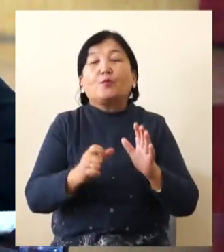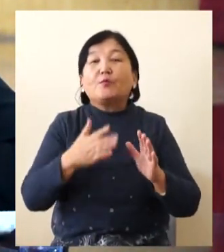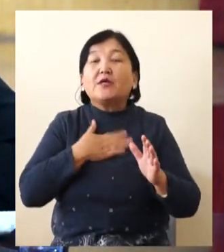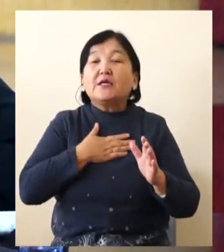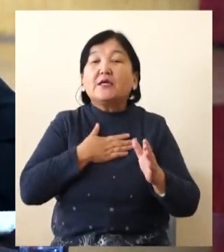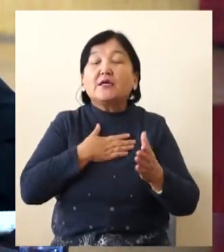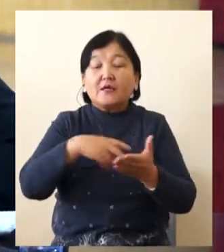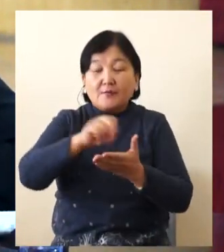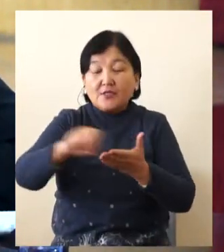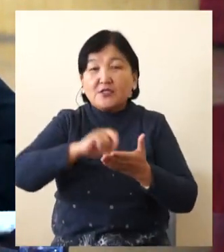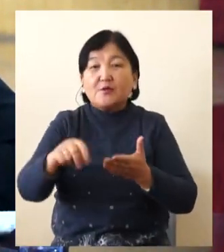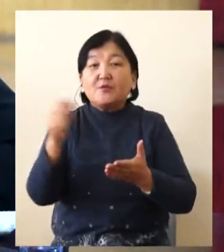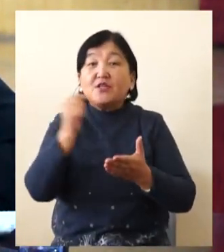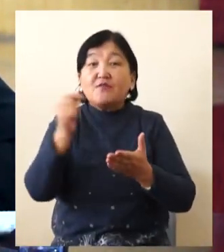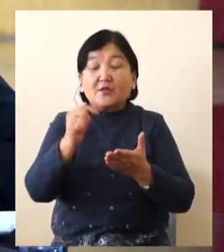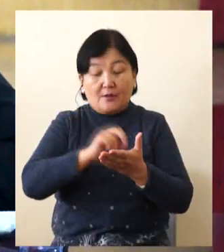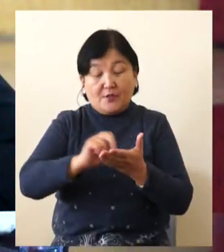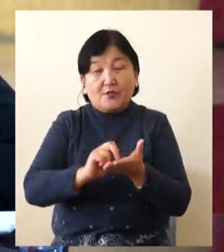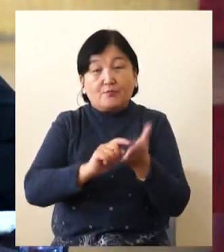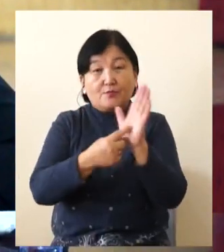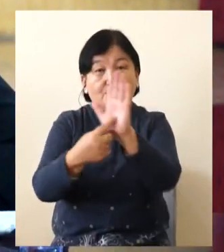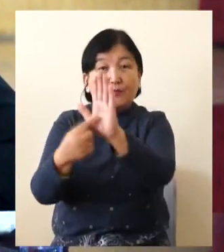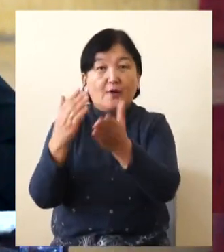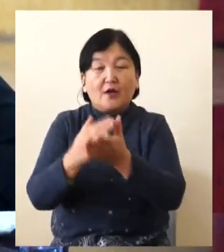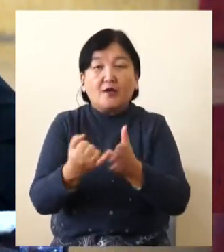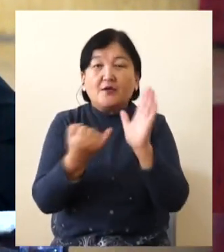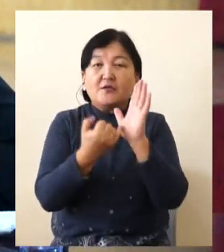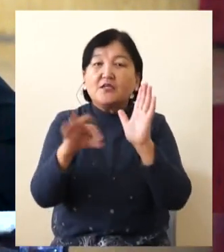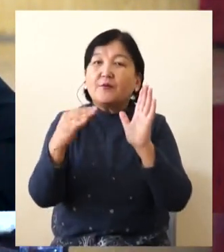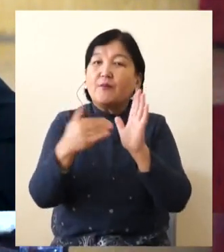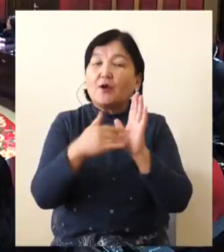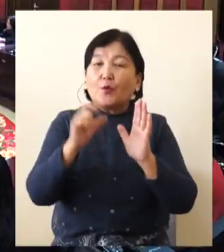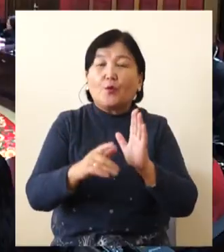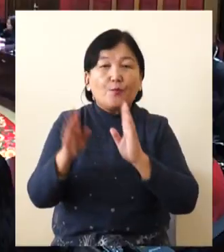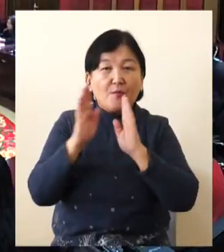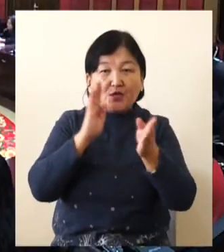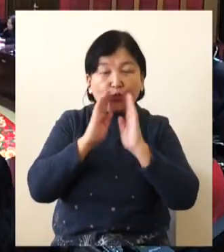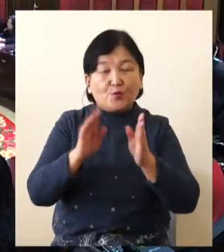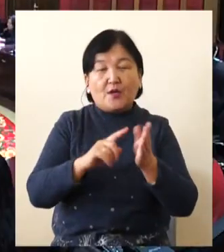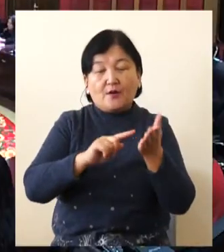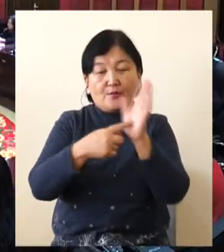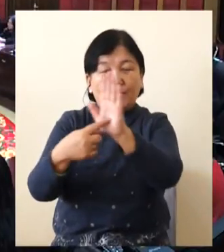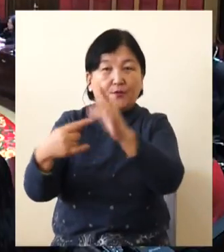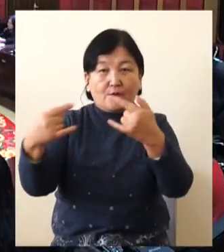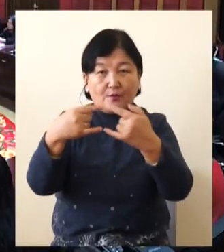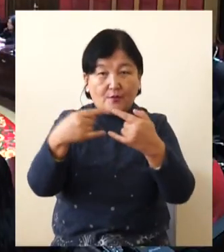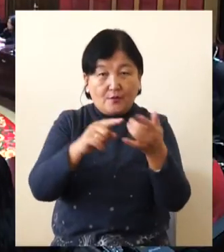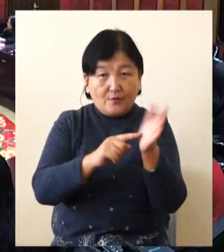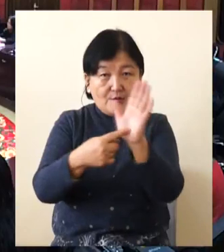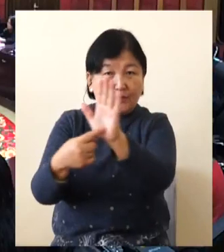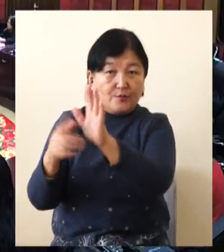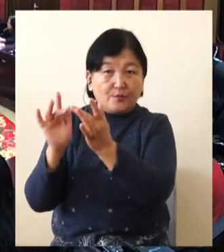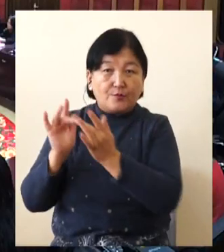Twitter-ээр миний бичсэн тарж байгаа шээ. 60 мянган хүнд Facebook-оор явж байгаа. Тэгэхээр эн чинь бол барахтай хэвлэл мэдээллийн